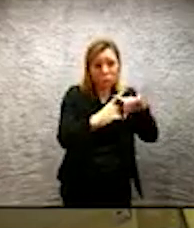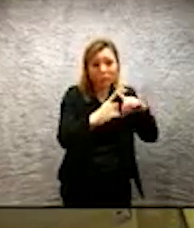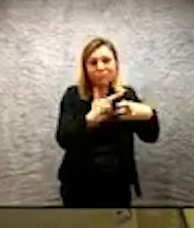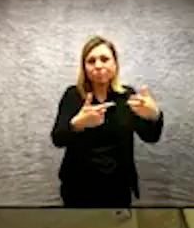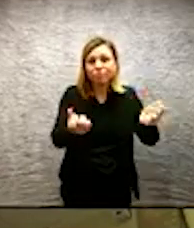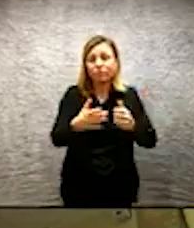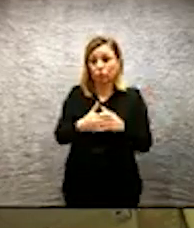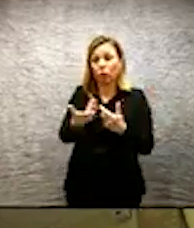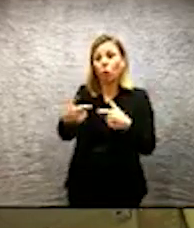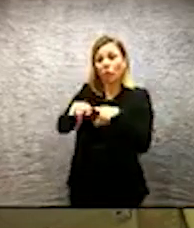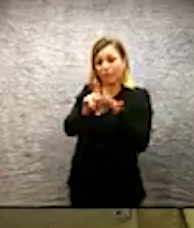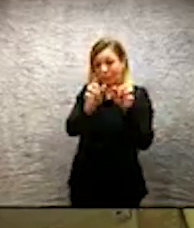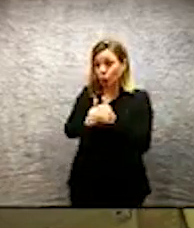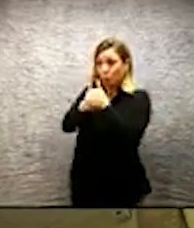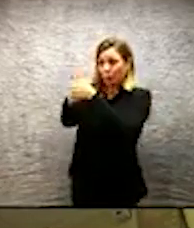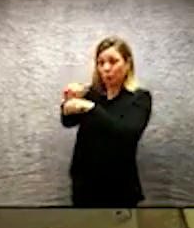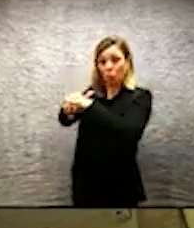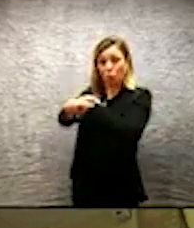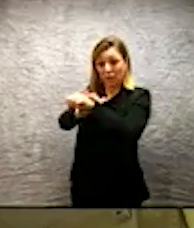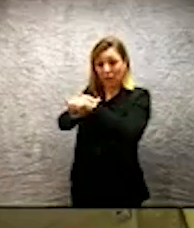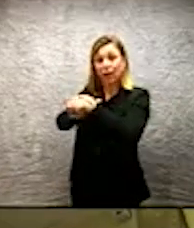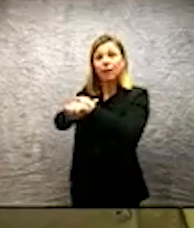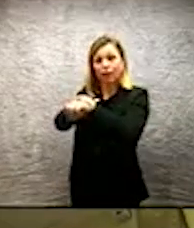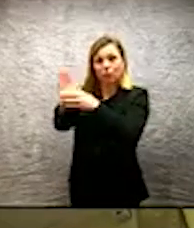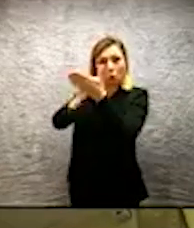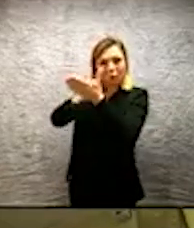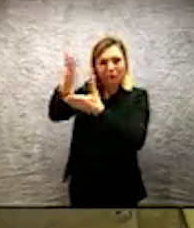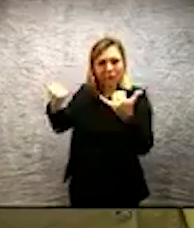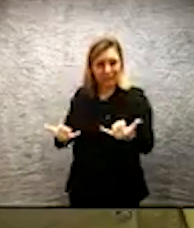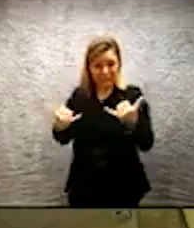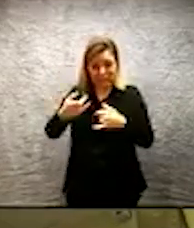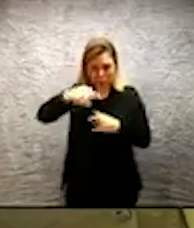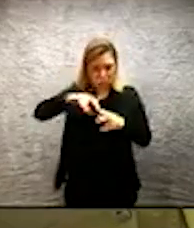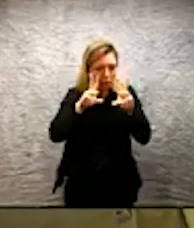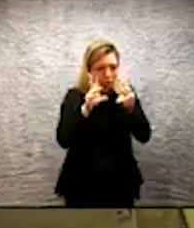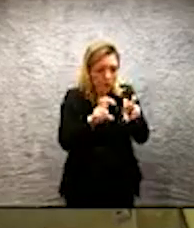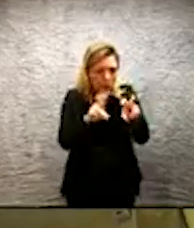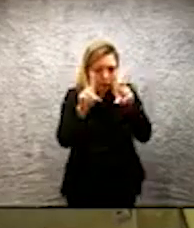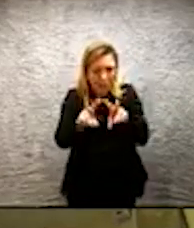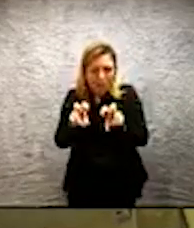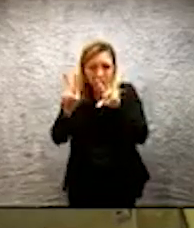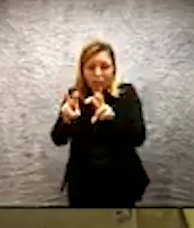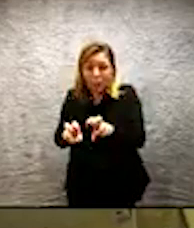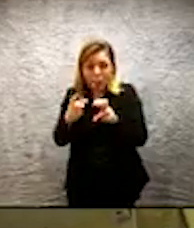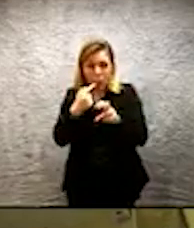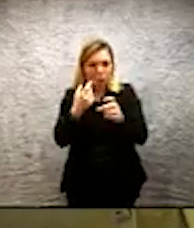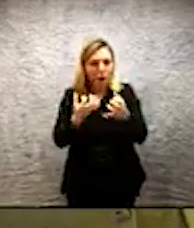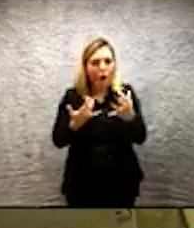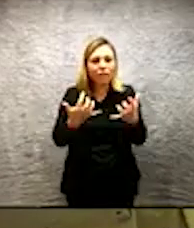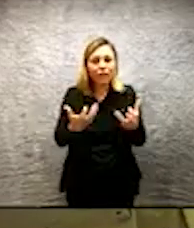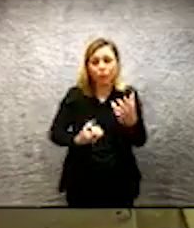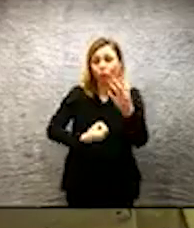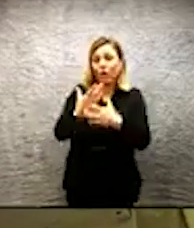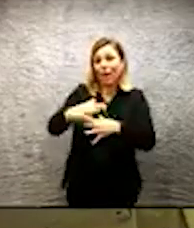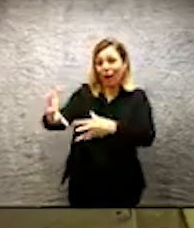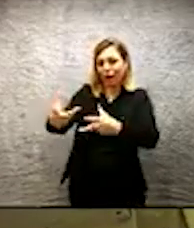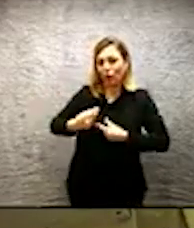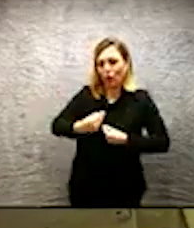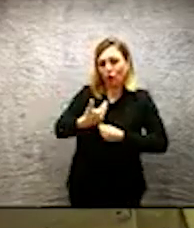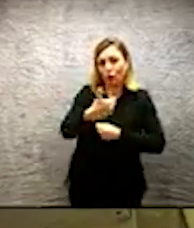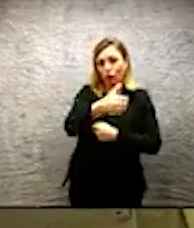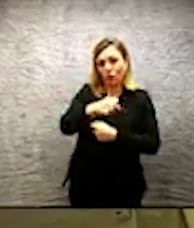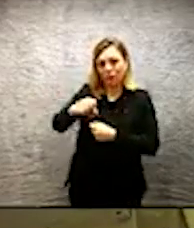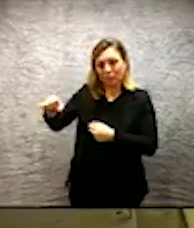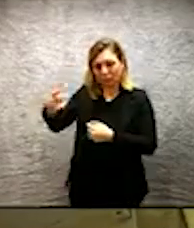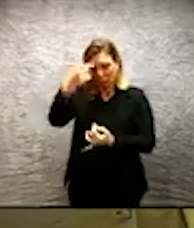politique, la ville de Vambrechy a mené une étude afin de proposer un nouvel accueil hebdomadaire pour les jeunes et d'adapter aussi les modalités de